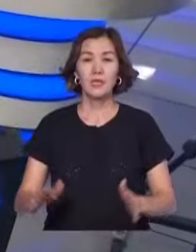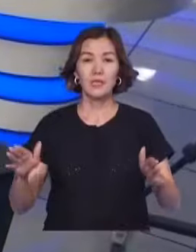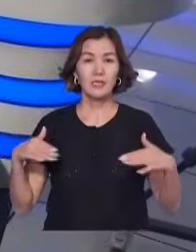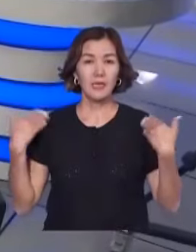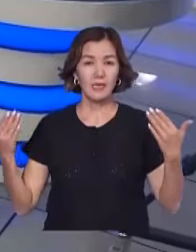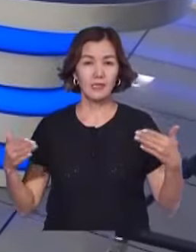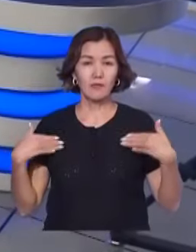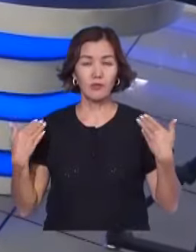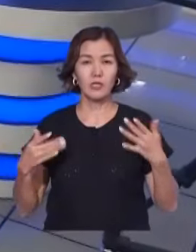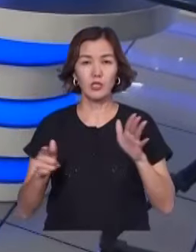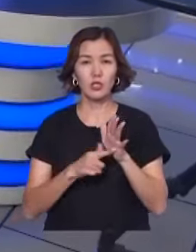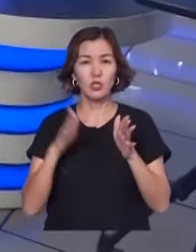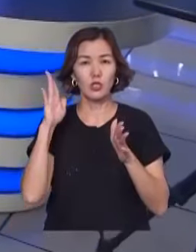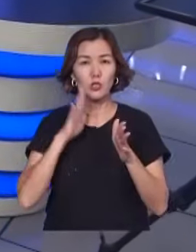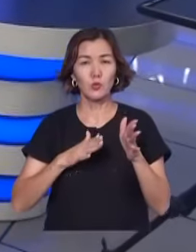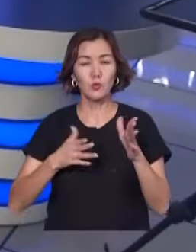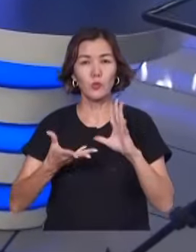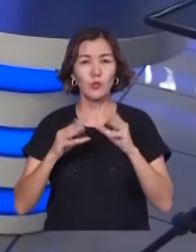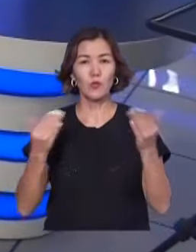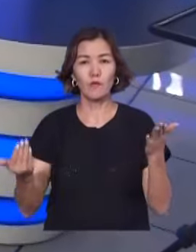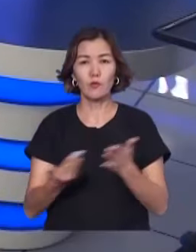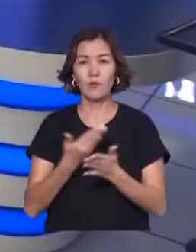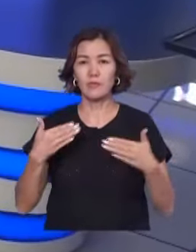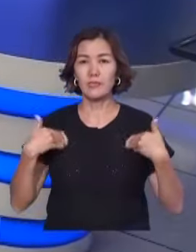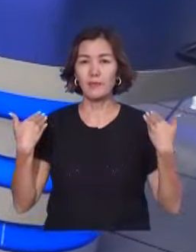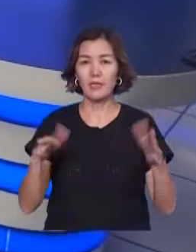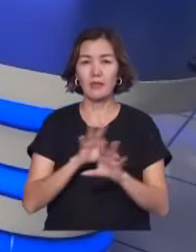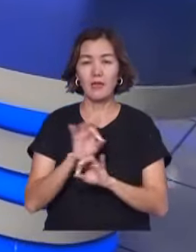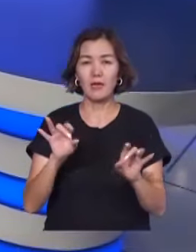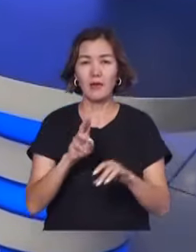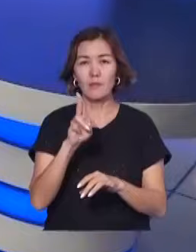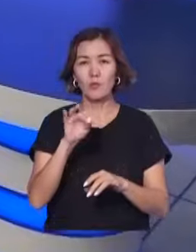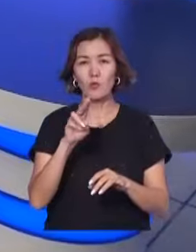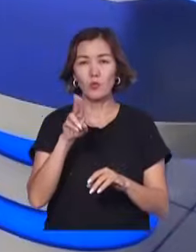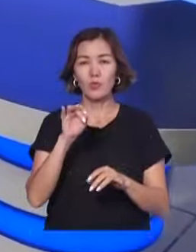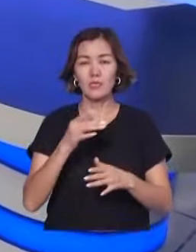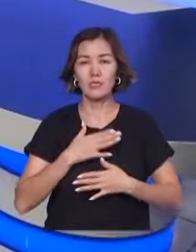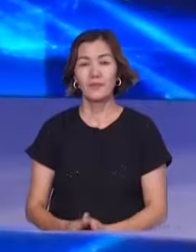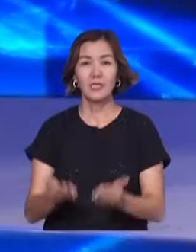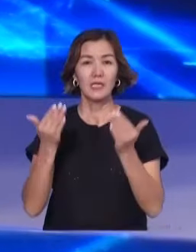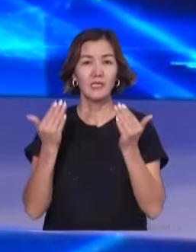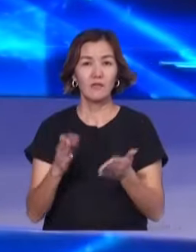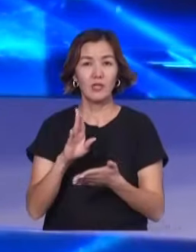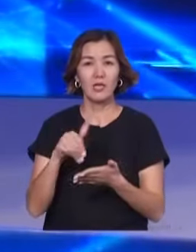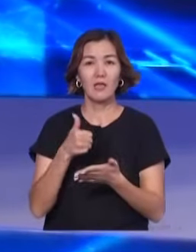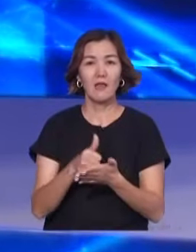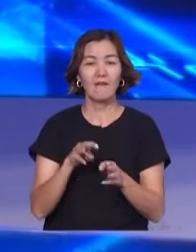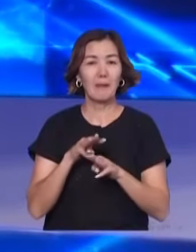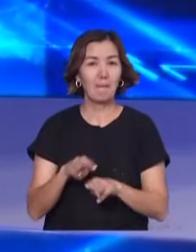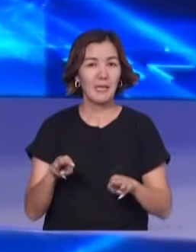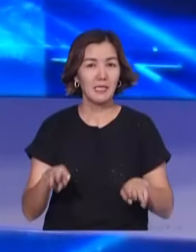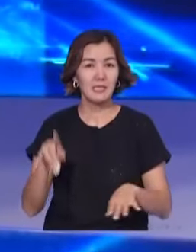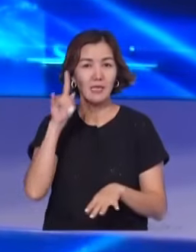Здравствуйте, в эфире телеканала «Жетсу» новости. В студии я Кундуз Нурмухамбетова и сурдопереводчика Айгуль Стамбекова. Сегодня